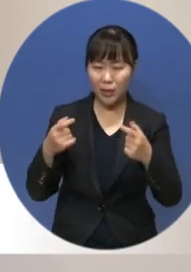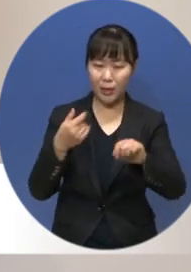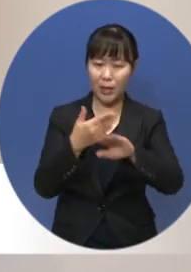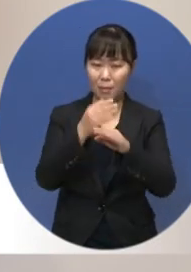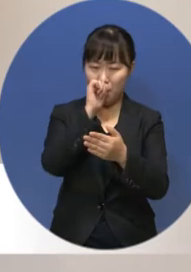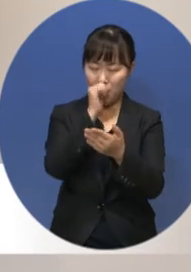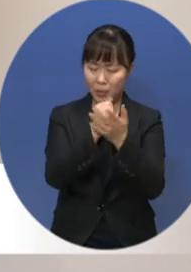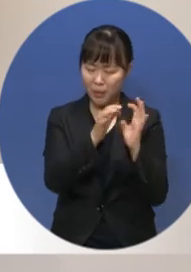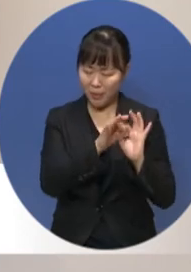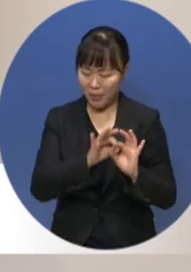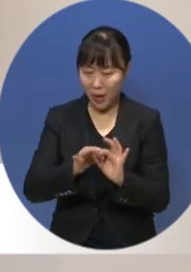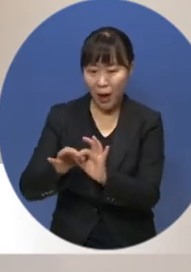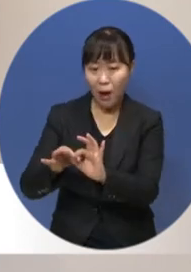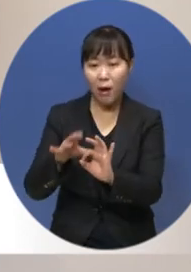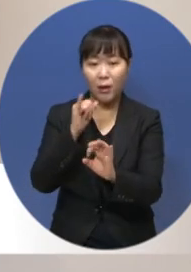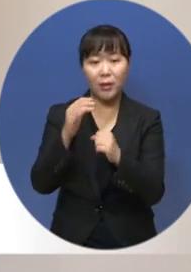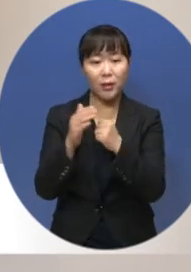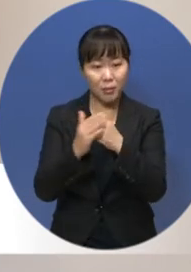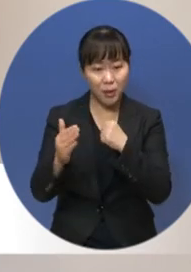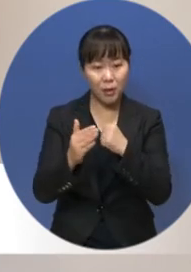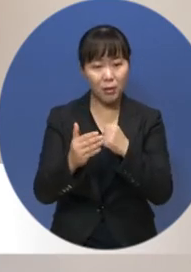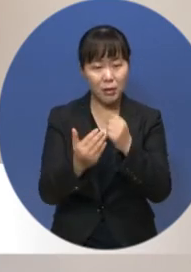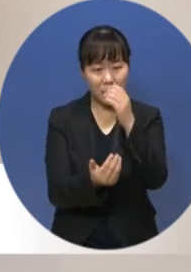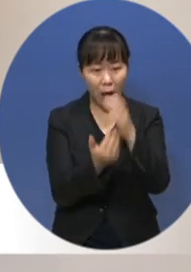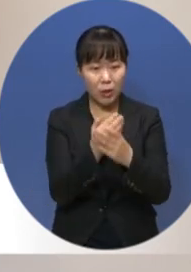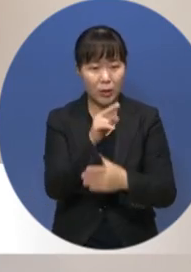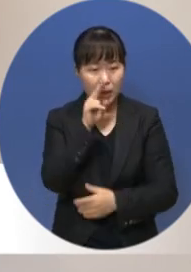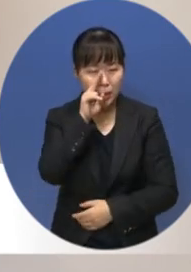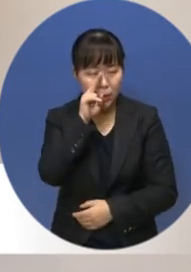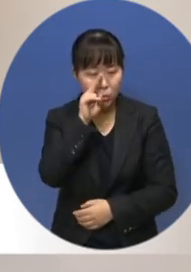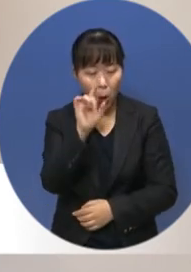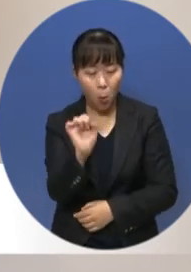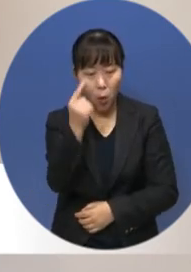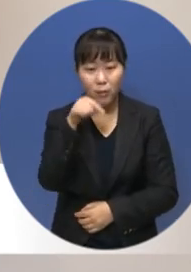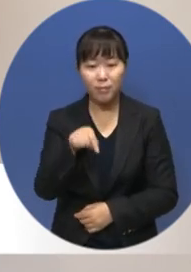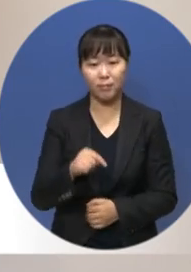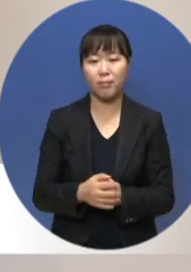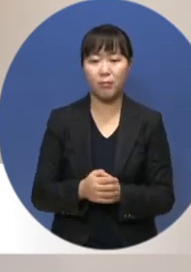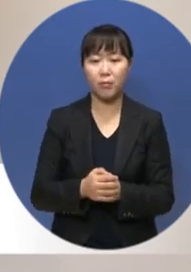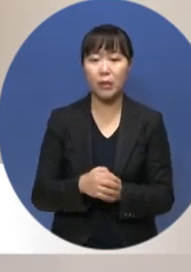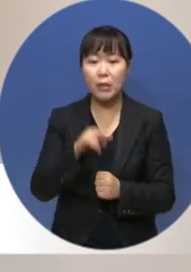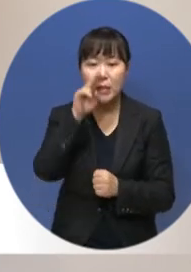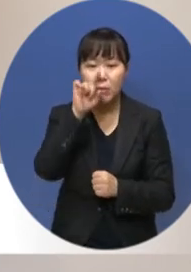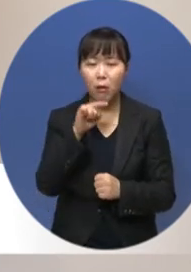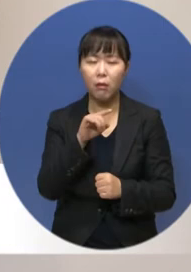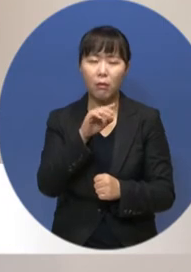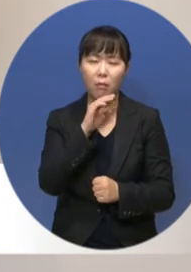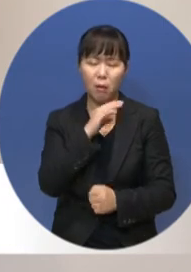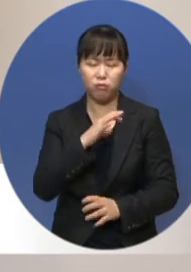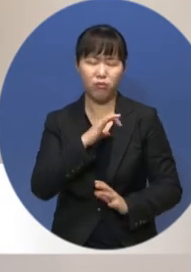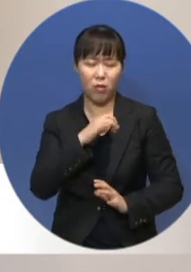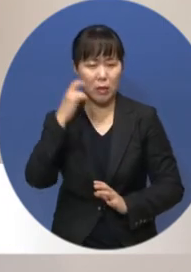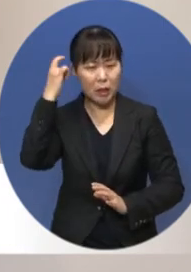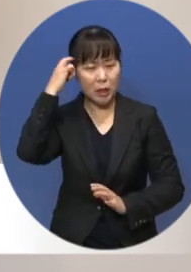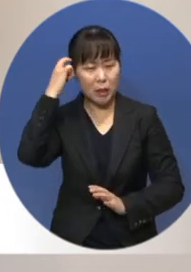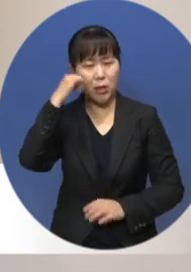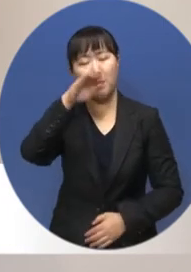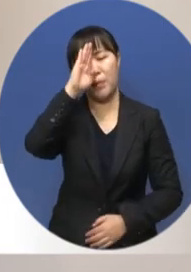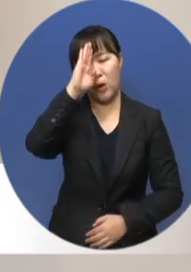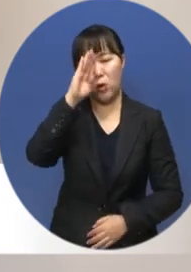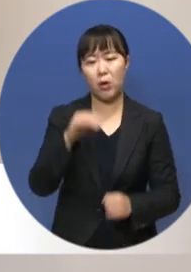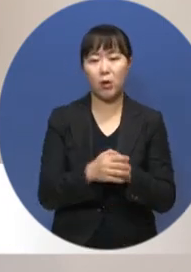다른 범죄와 연결되어 있어 사건은 질투가 발탄이었습니다. 질투는 너무나 무서운 정신적인